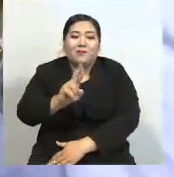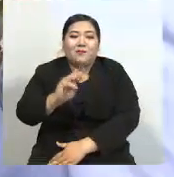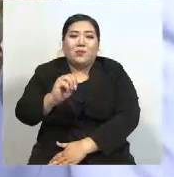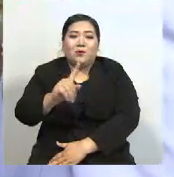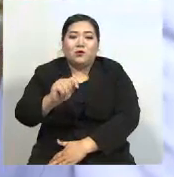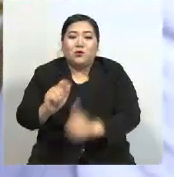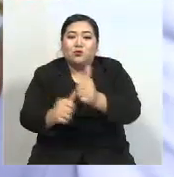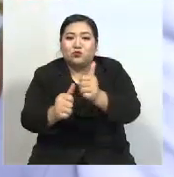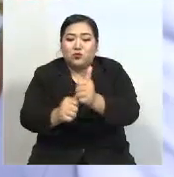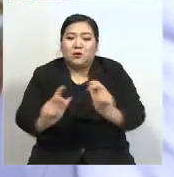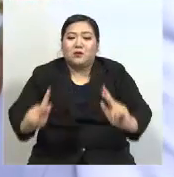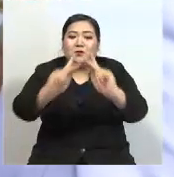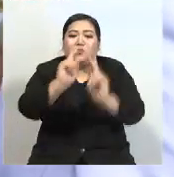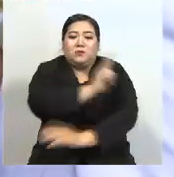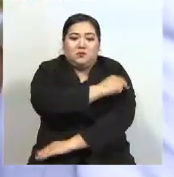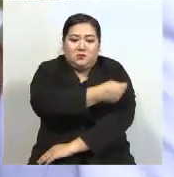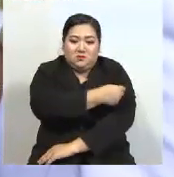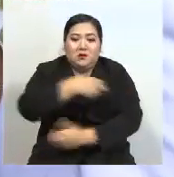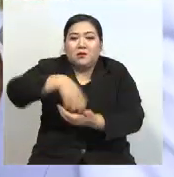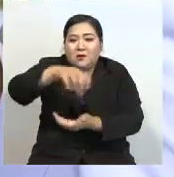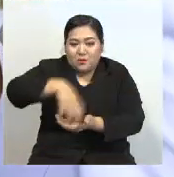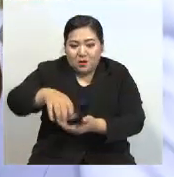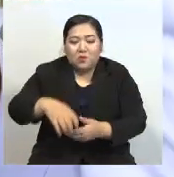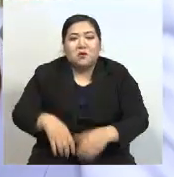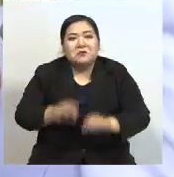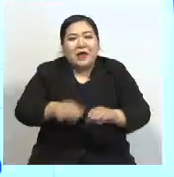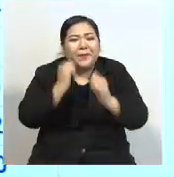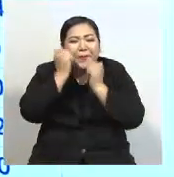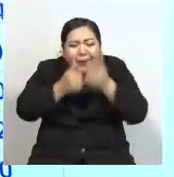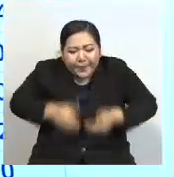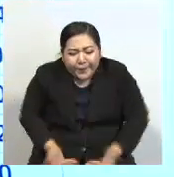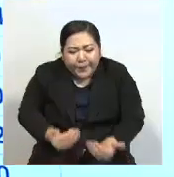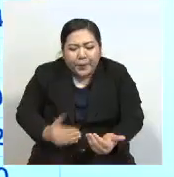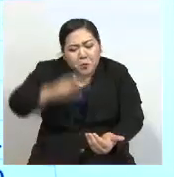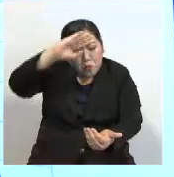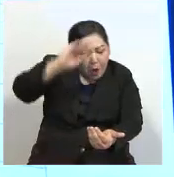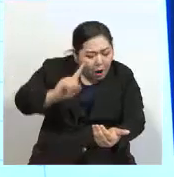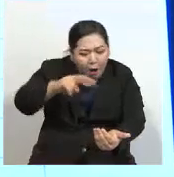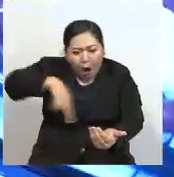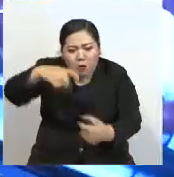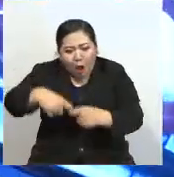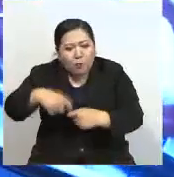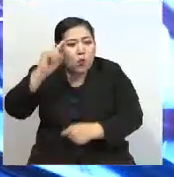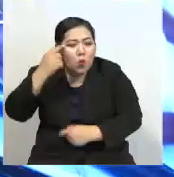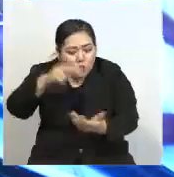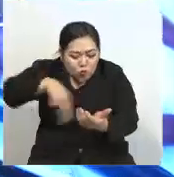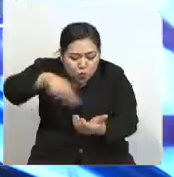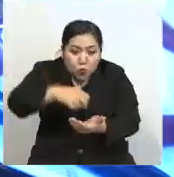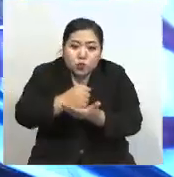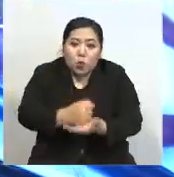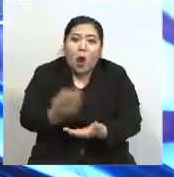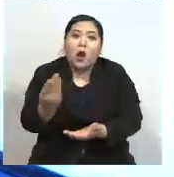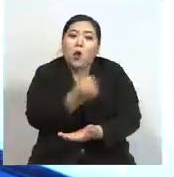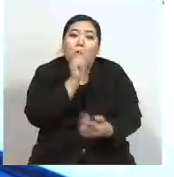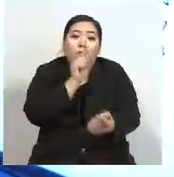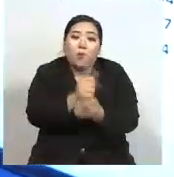สาธิตปิตุเตชะบอกว่าการคัดกรองโรคหายากในเด็กทารกแรกเกิดก็จะช่วยให้วินิจฉัยโรคหายากได้เร็วและรักษาได้ผลดีส